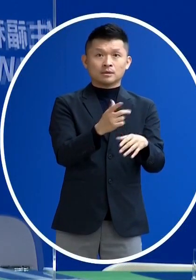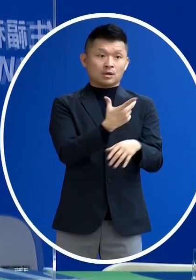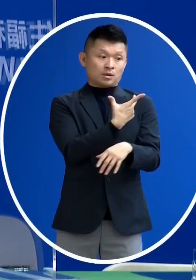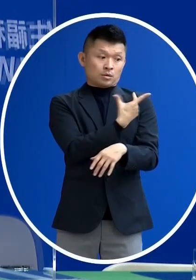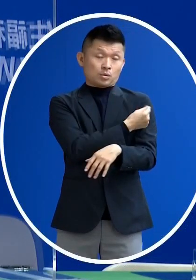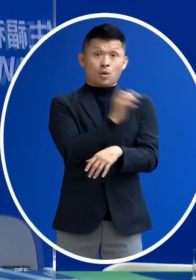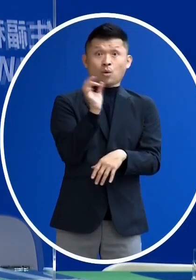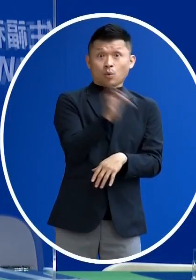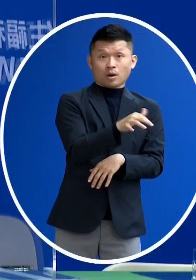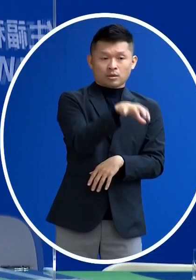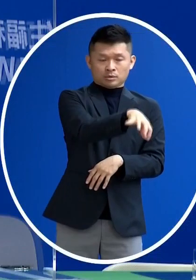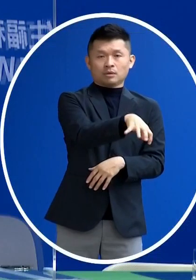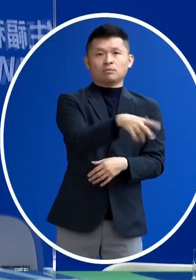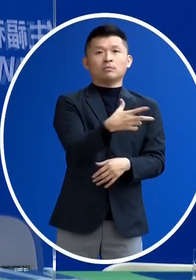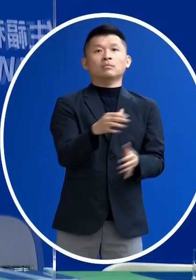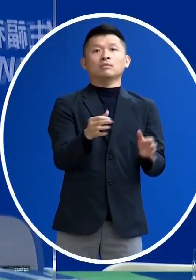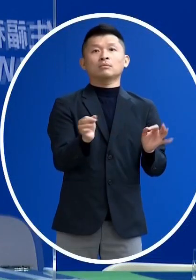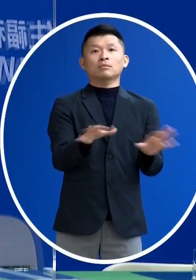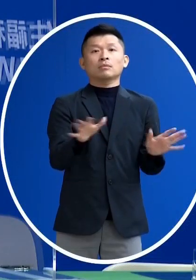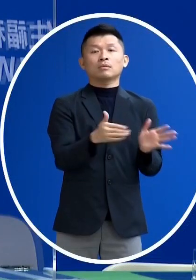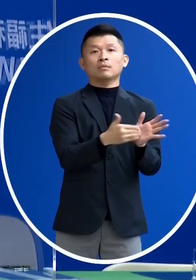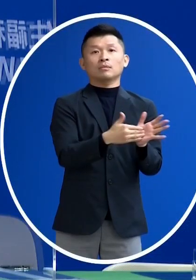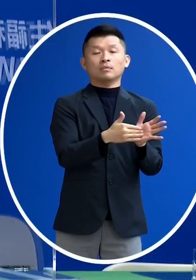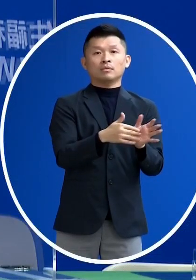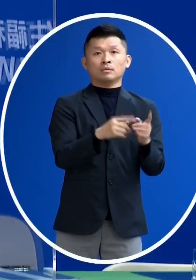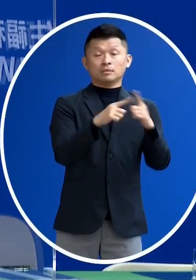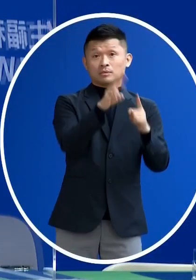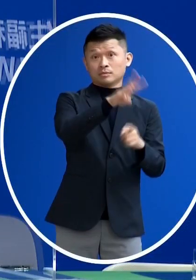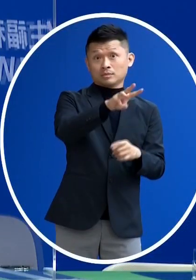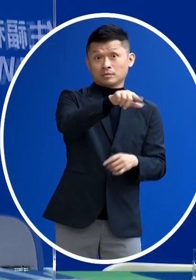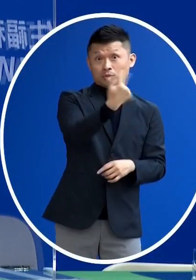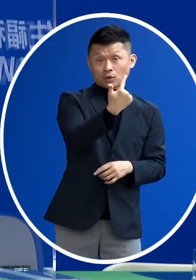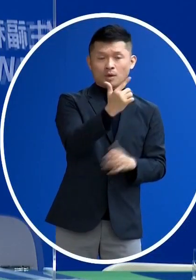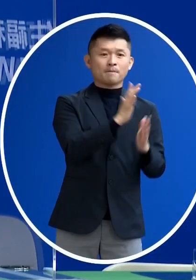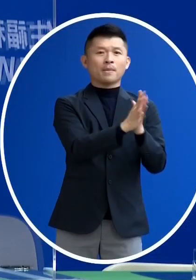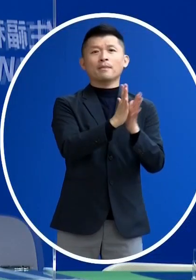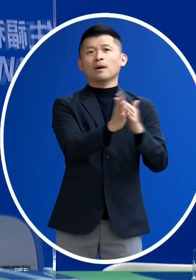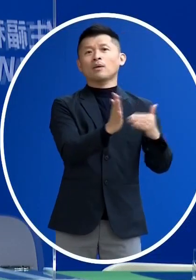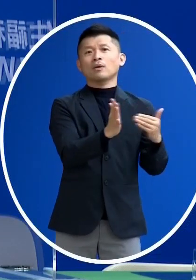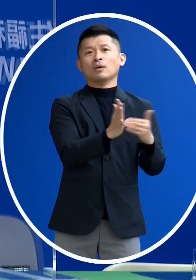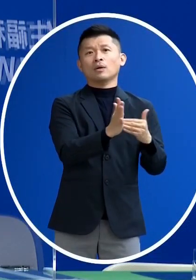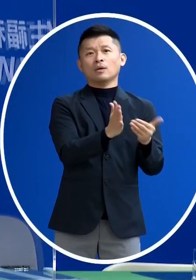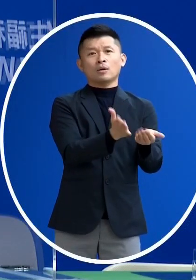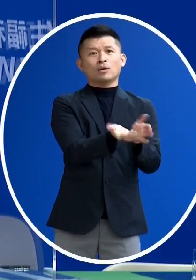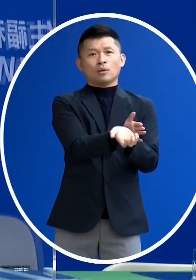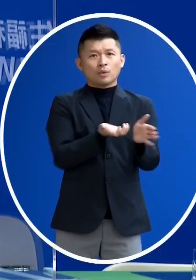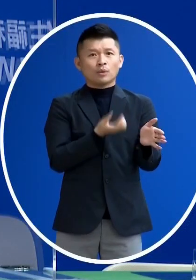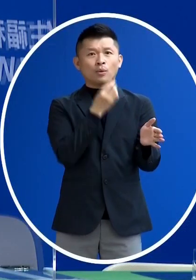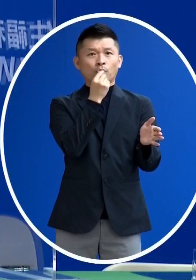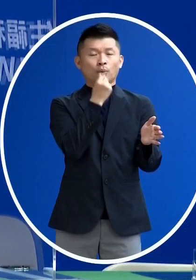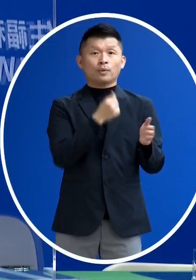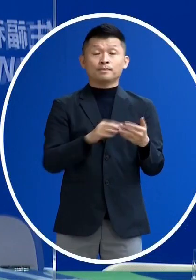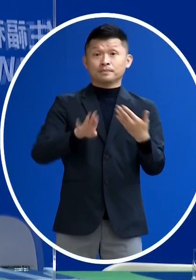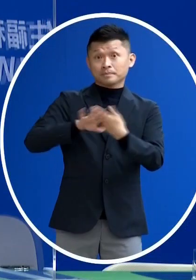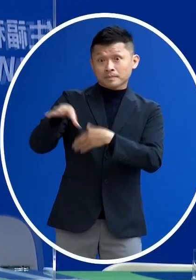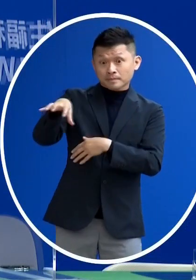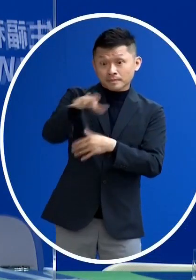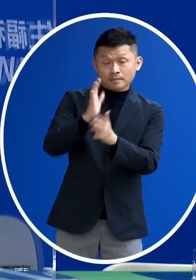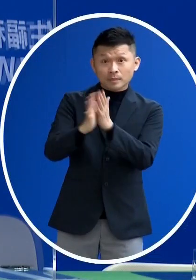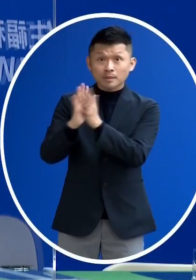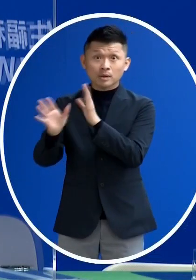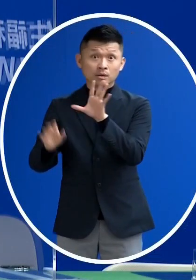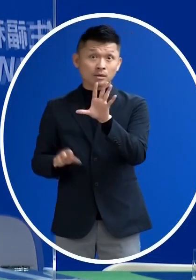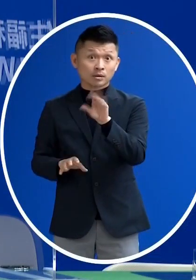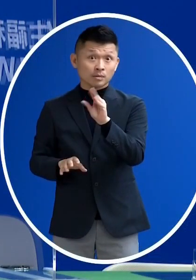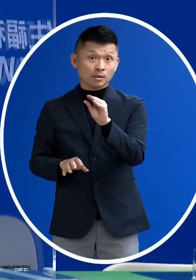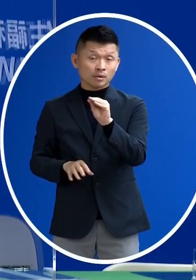打站那边就施打了，所以那3,600人他们其实就都安排好了。那我不知道其他县市有没有做这个安排了，所